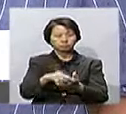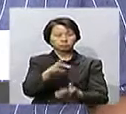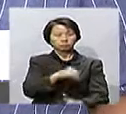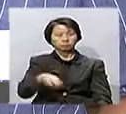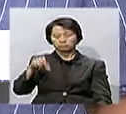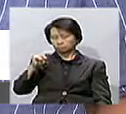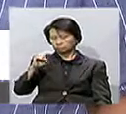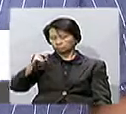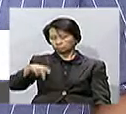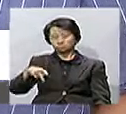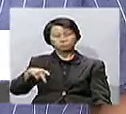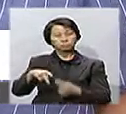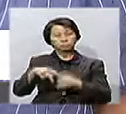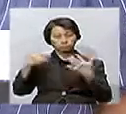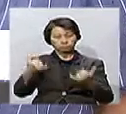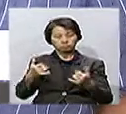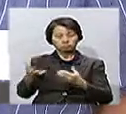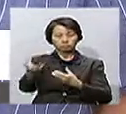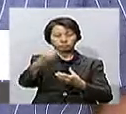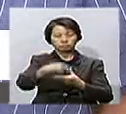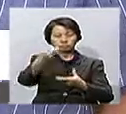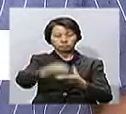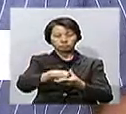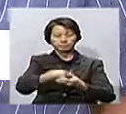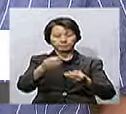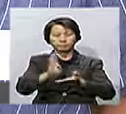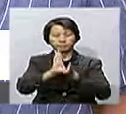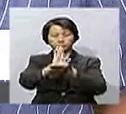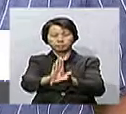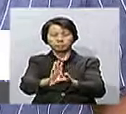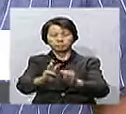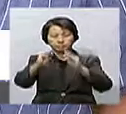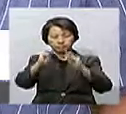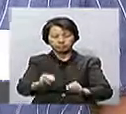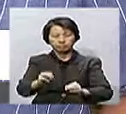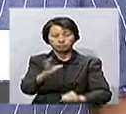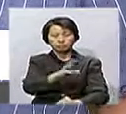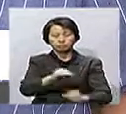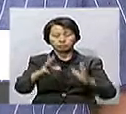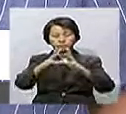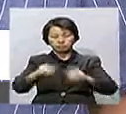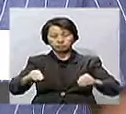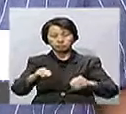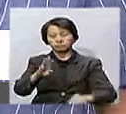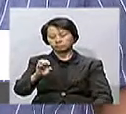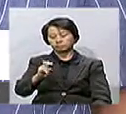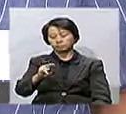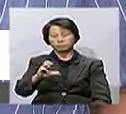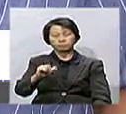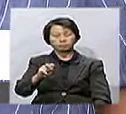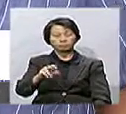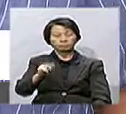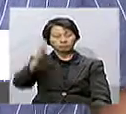koordinasi mekanisme yang melibatkan memberi bantuan kemanusiaan dan menangani bencana ini dijangka